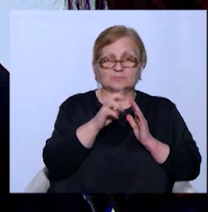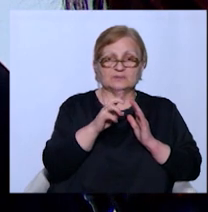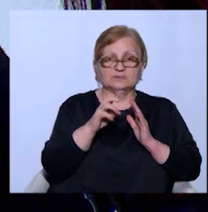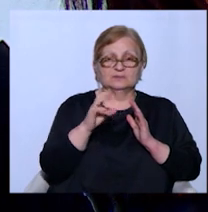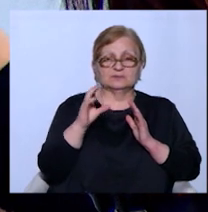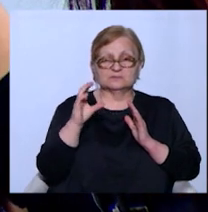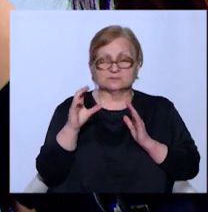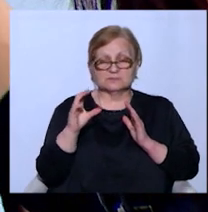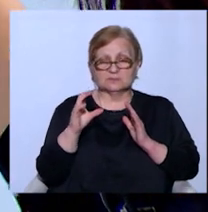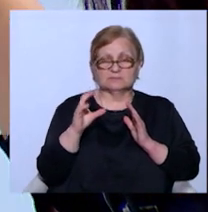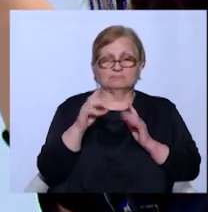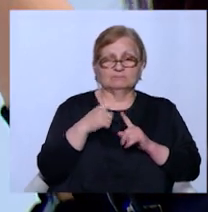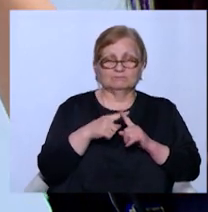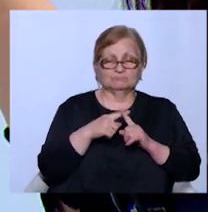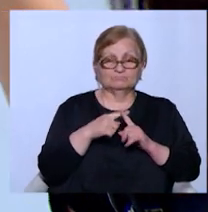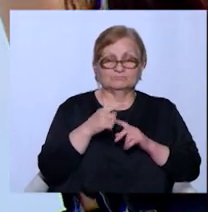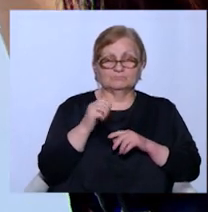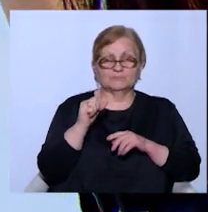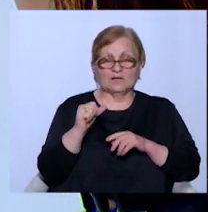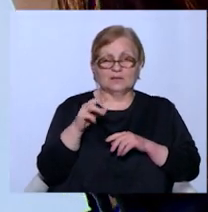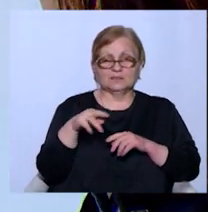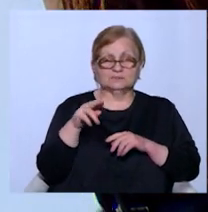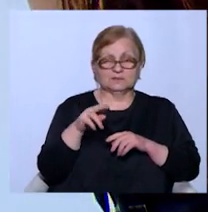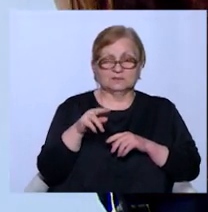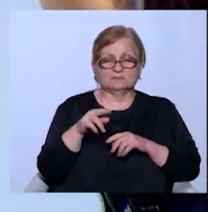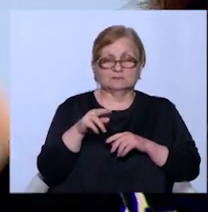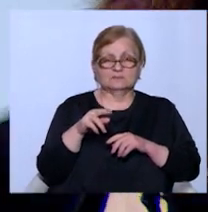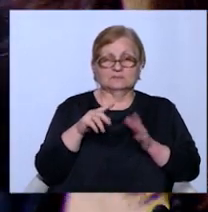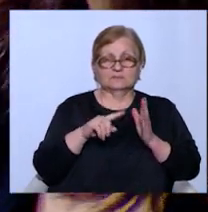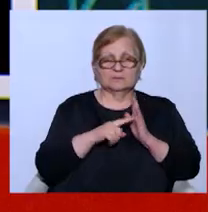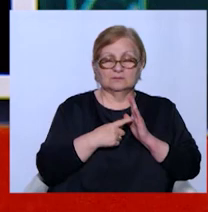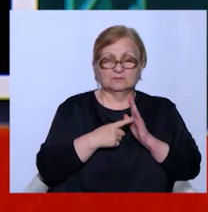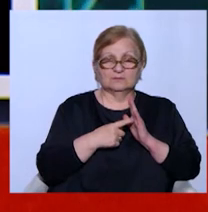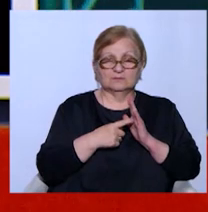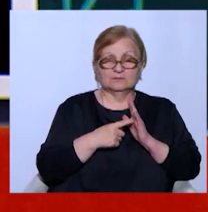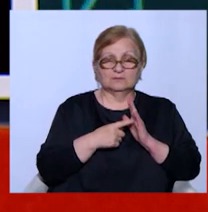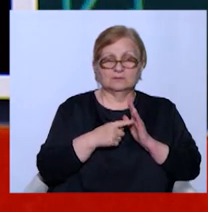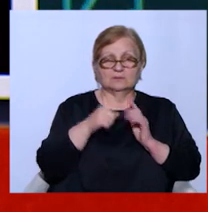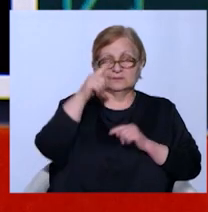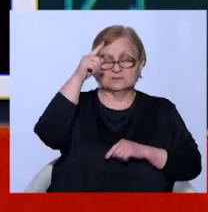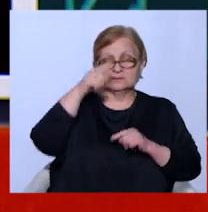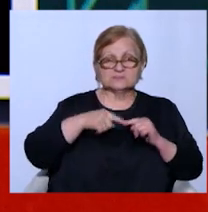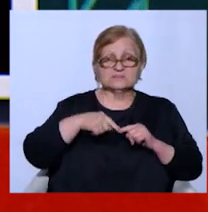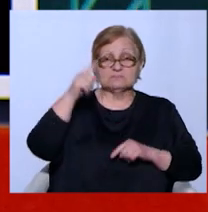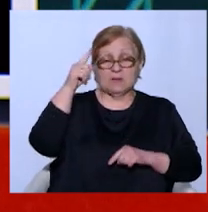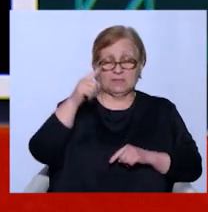BC-ს პლუს AD გამრავლებული M